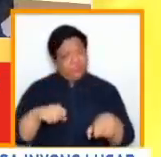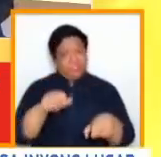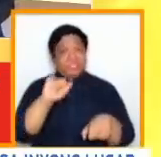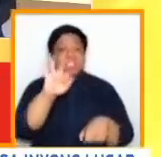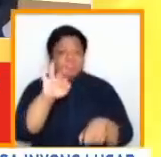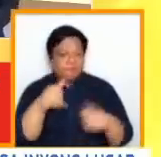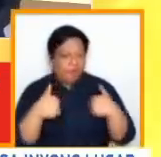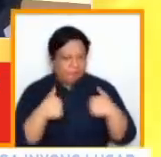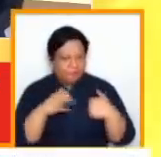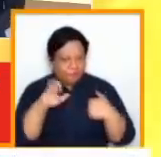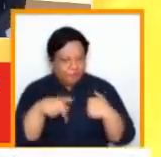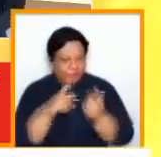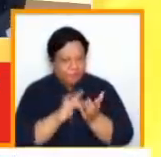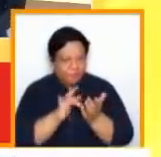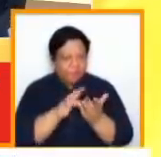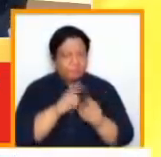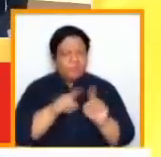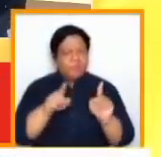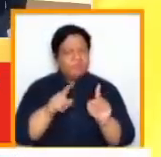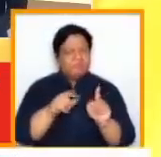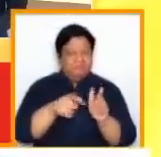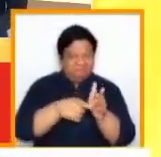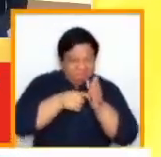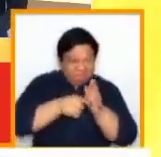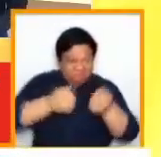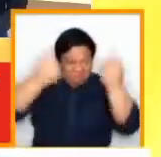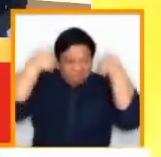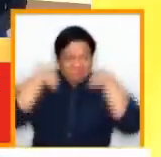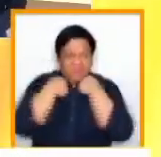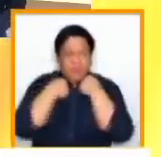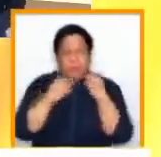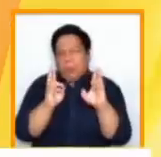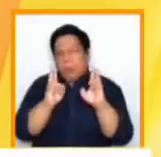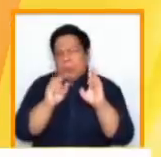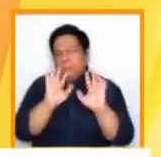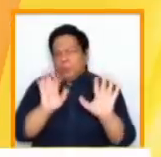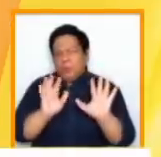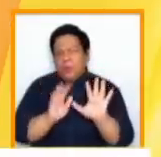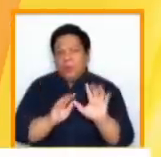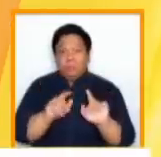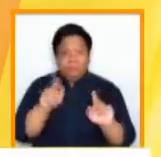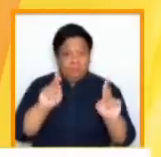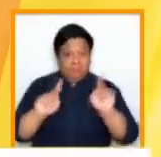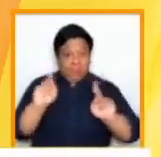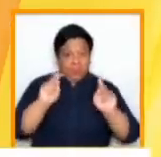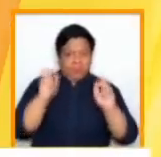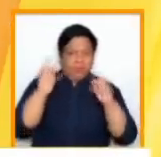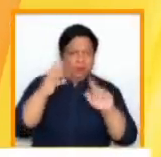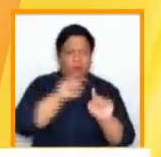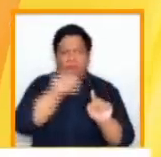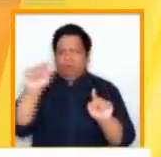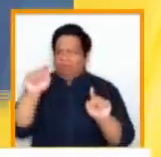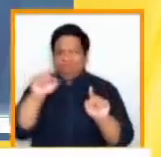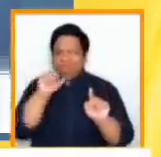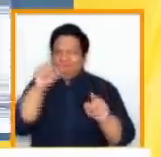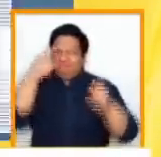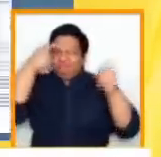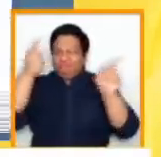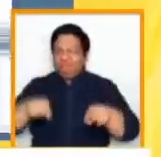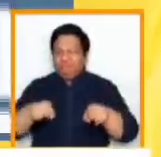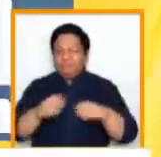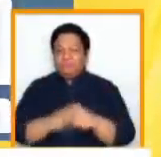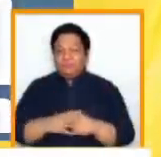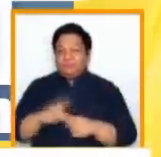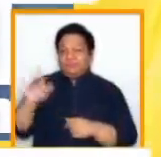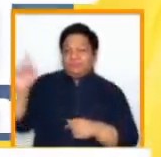tama, sana huwag nang gawing mandatory. Ito, maraming netizens ang hindi pabor. Sa panukalang yan, ang sabi halimbawa ni Muerla